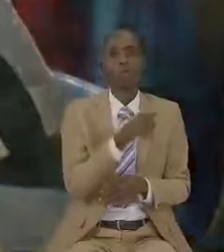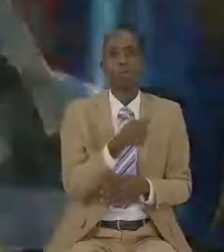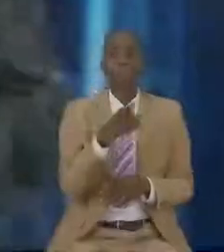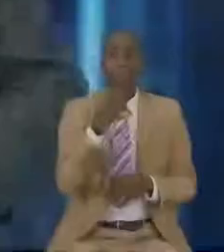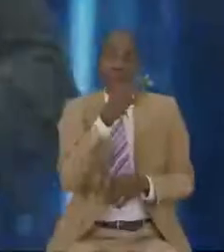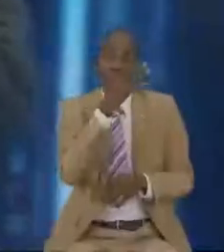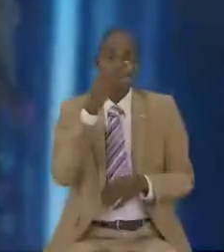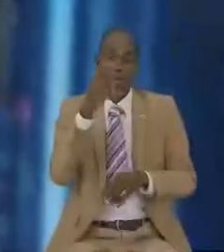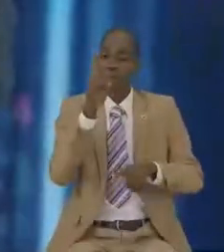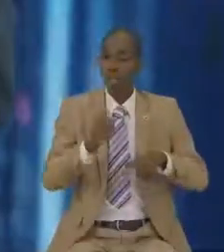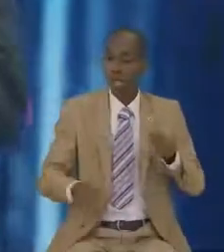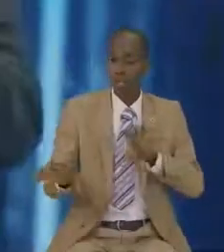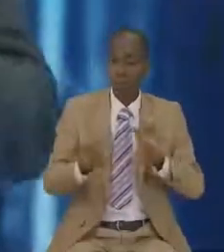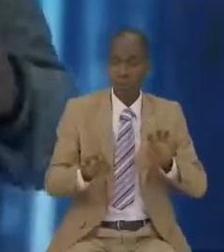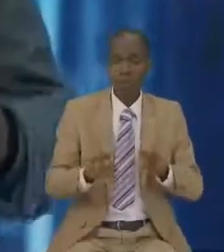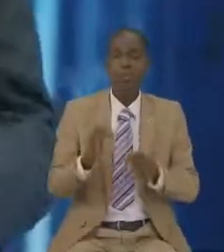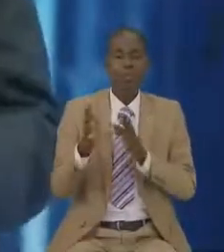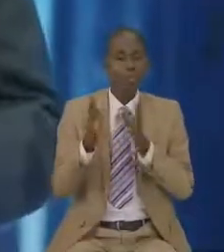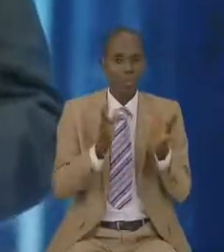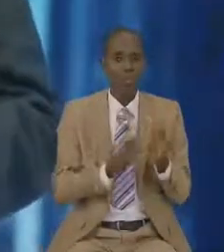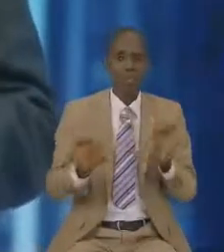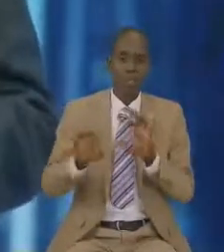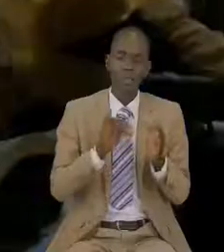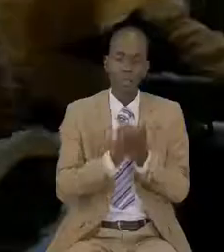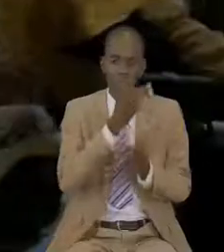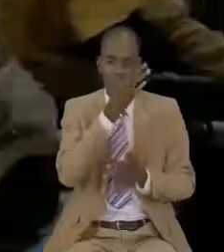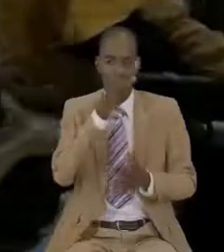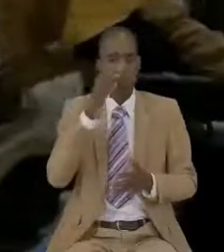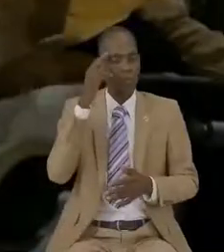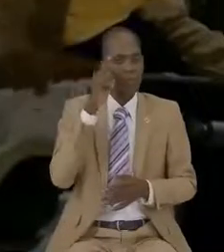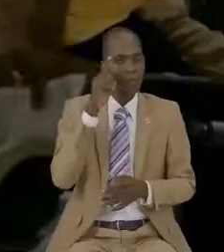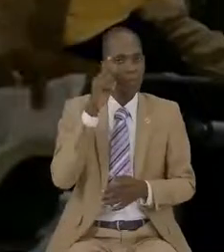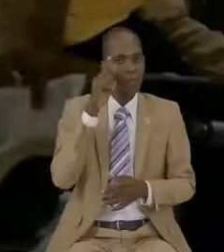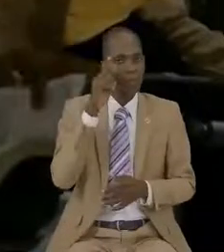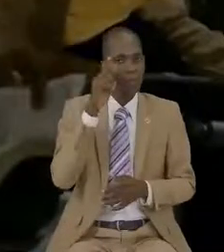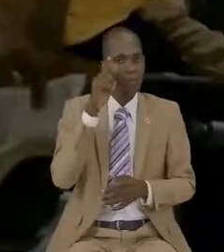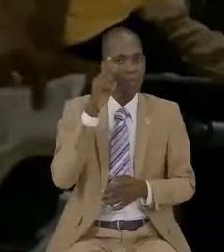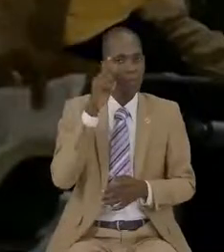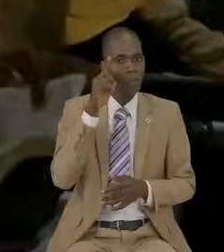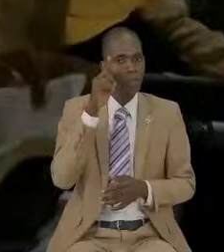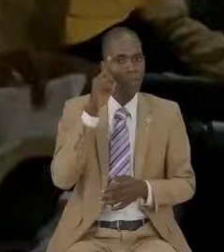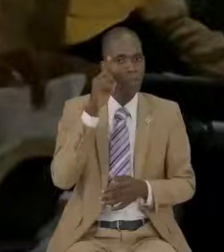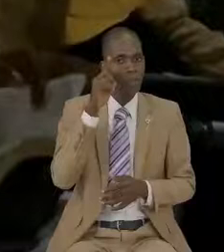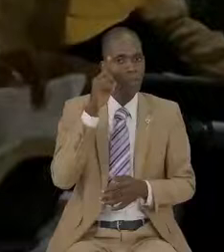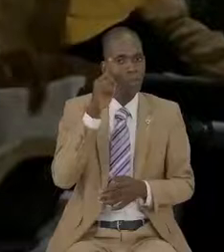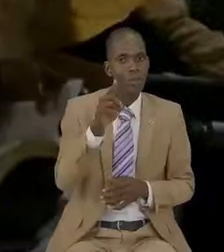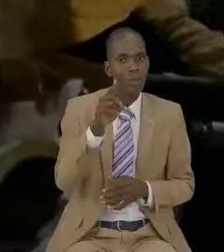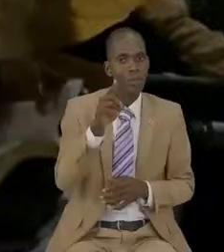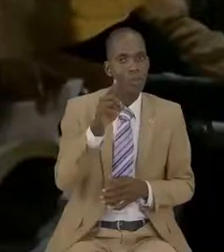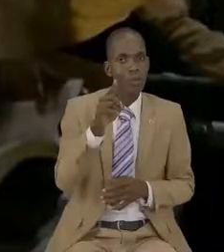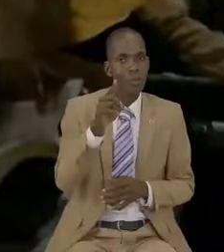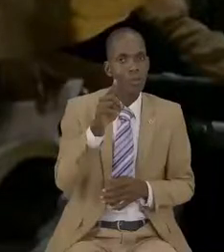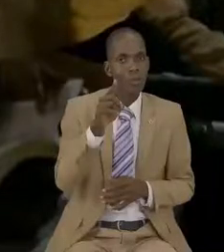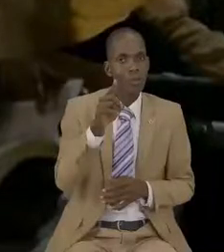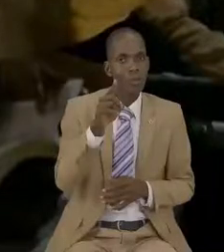ne peux pas faire, Jésus l'a fait pour toi. Dis, il a jeûné pour moi. Il dit, il a jeûné pour toi.